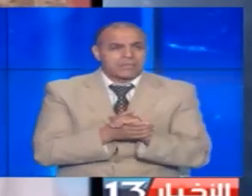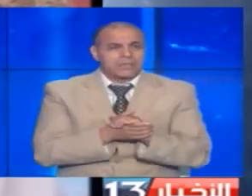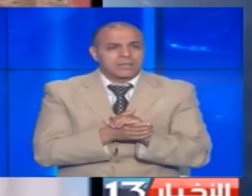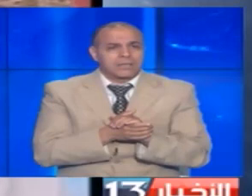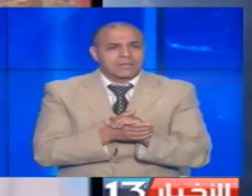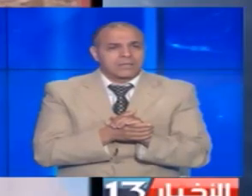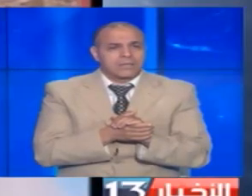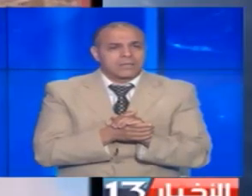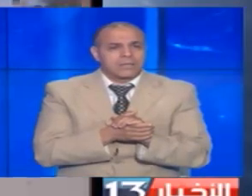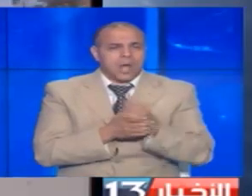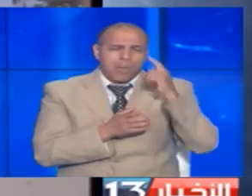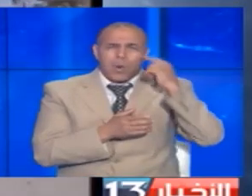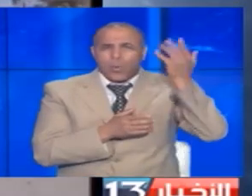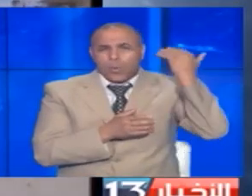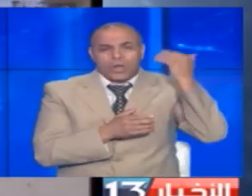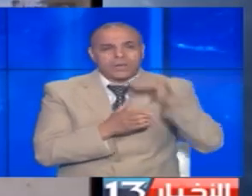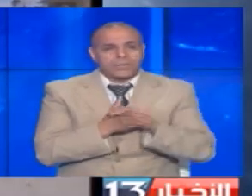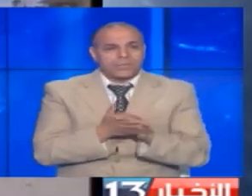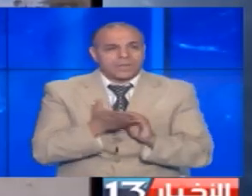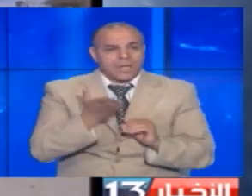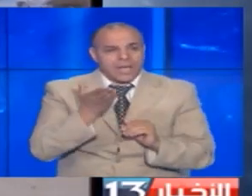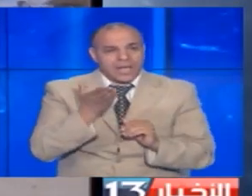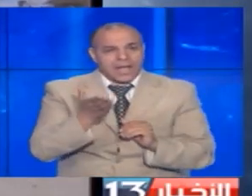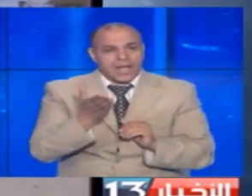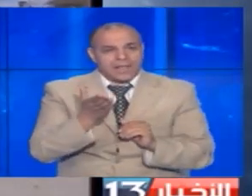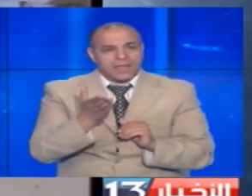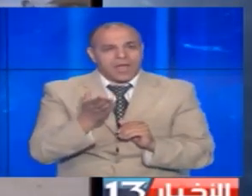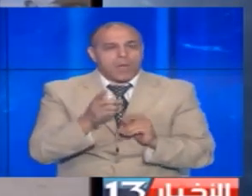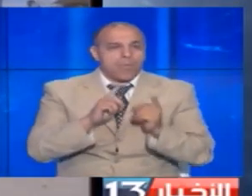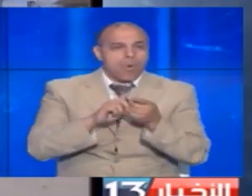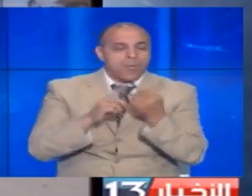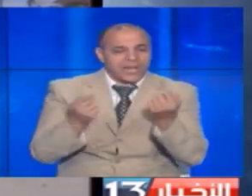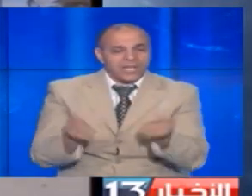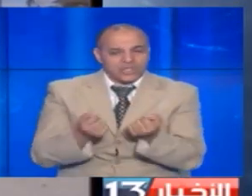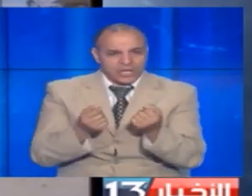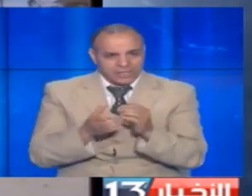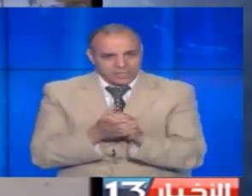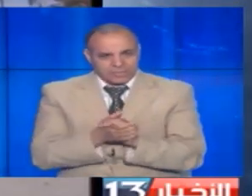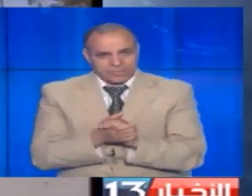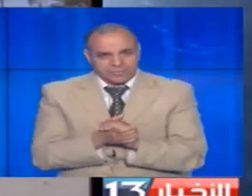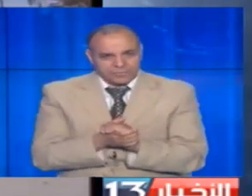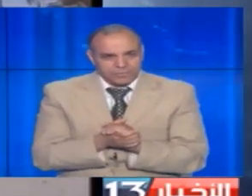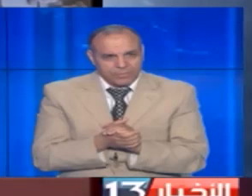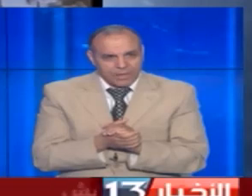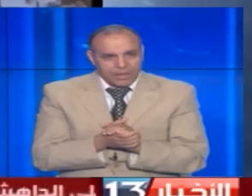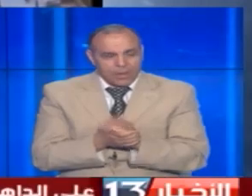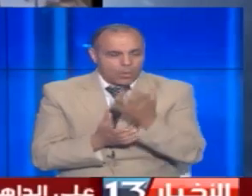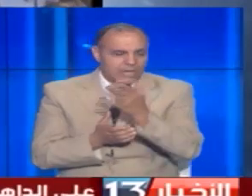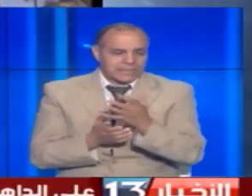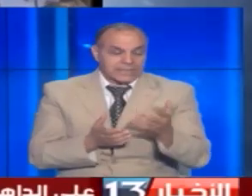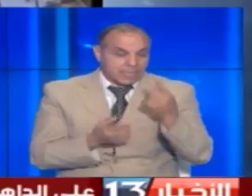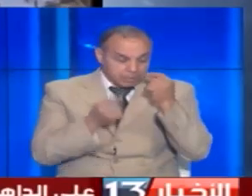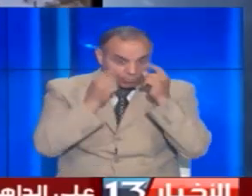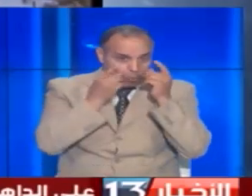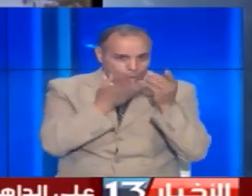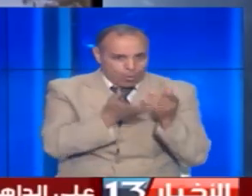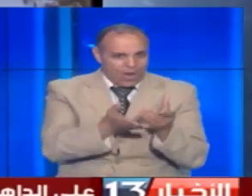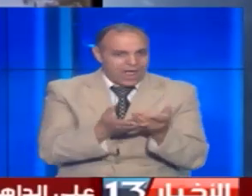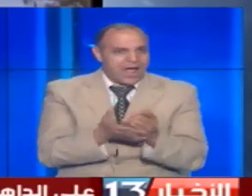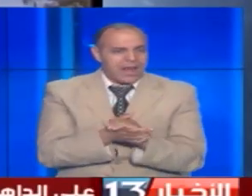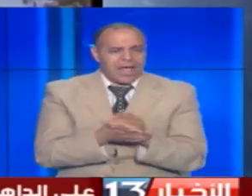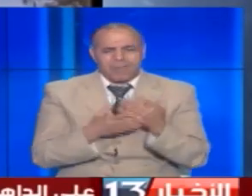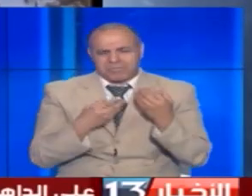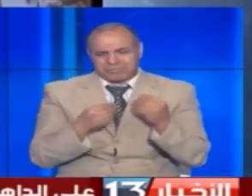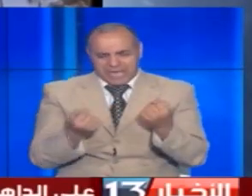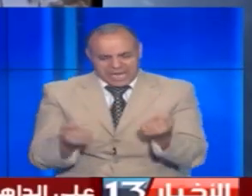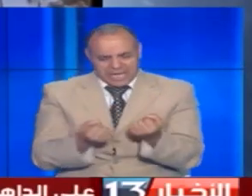الم البدايه كانت من اهم الانشطه اللي بها الاطفال اللي لو عندنا محرومين